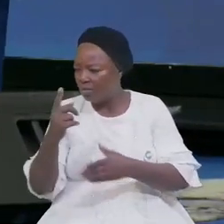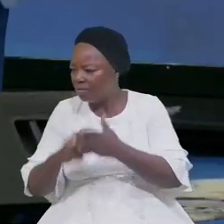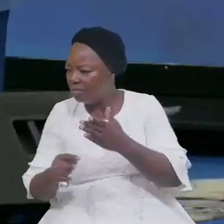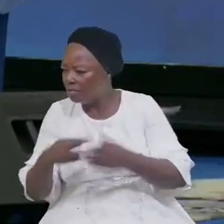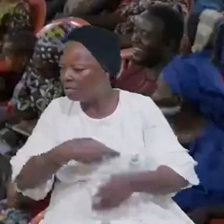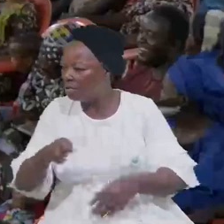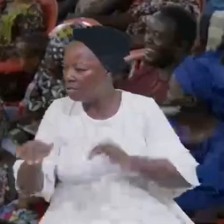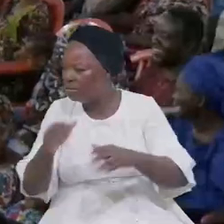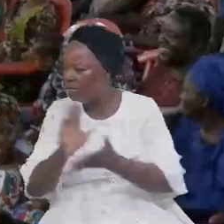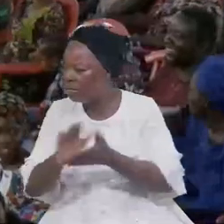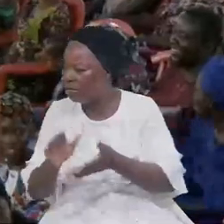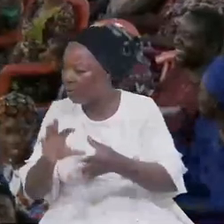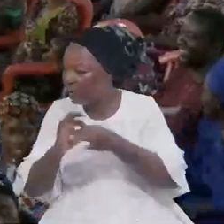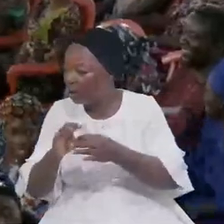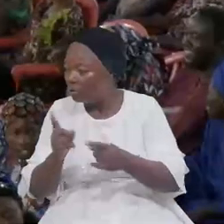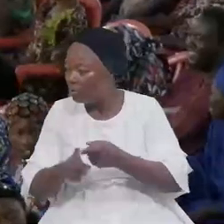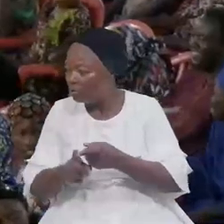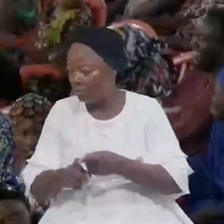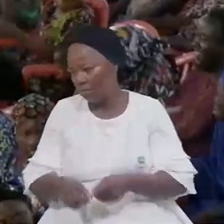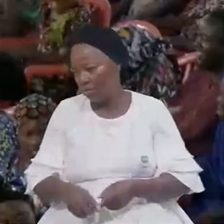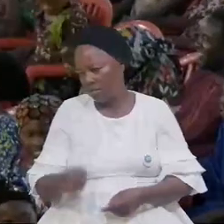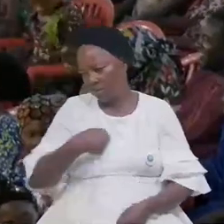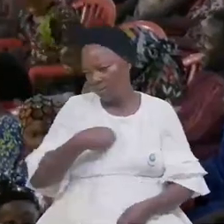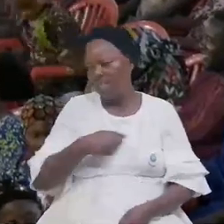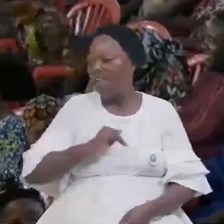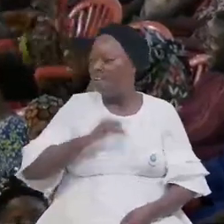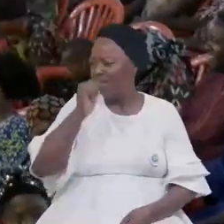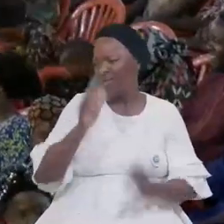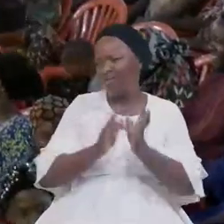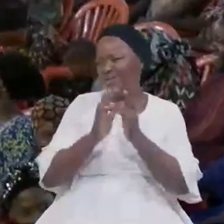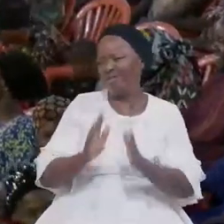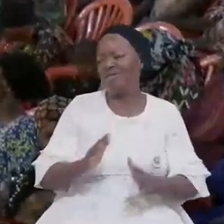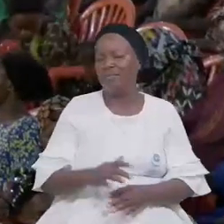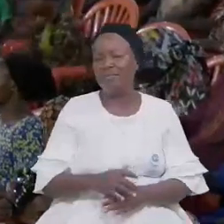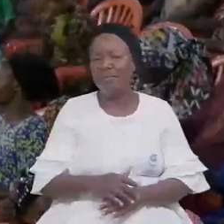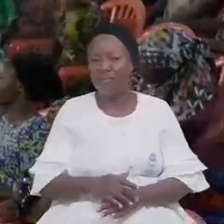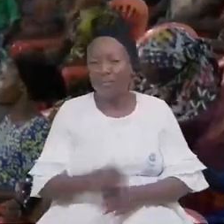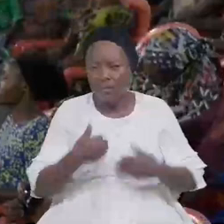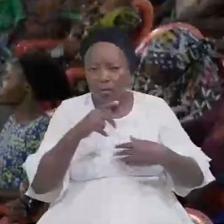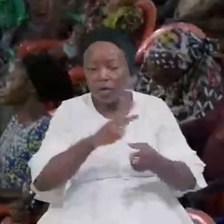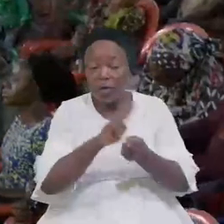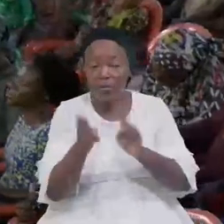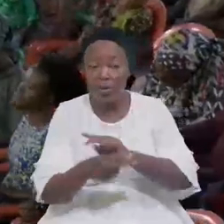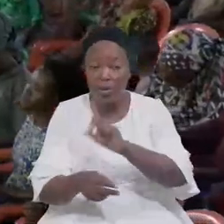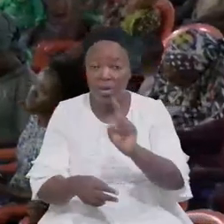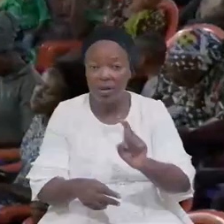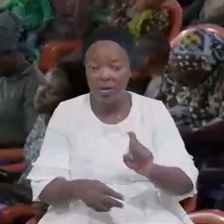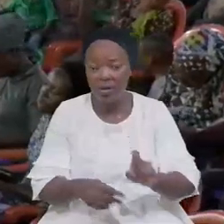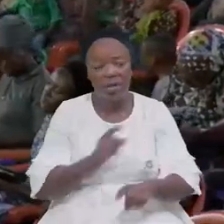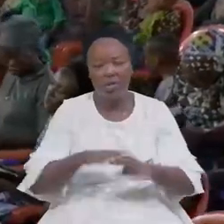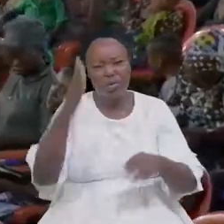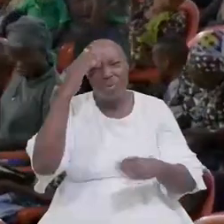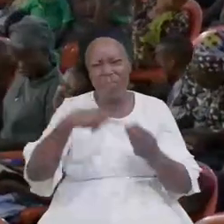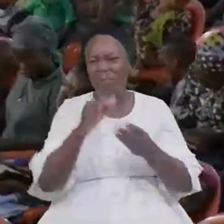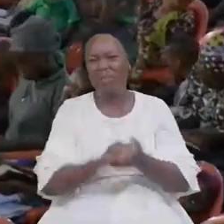à quelle religion appartiens-tu? Je suis chrétien. Es-tu repenti? Moi, je n'en sais